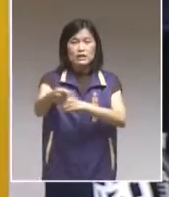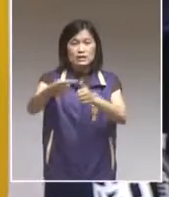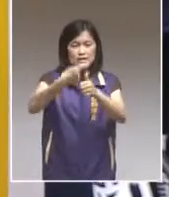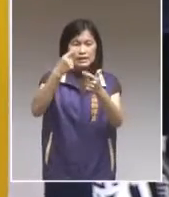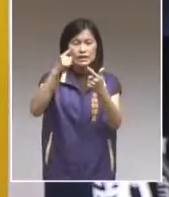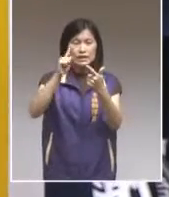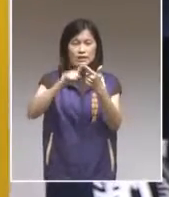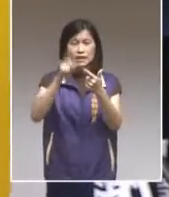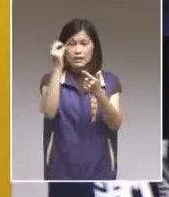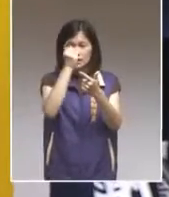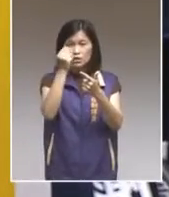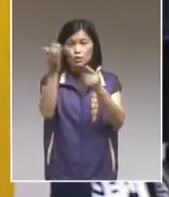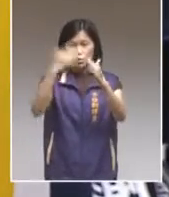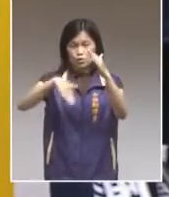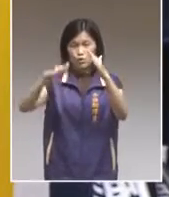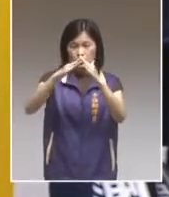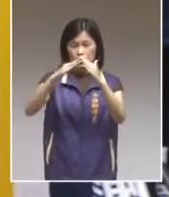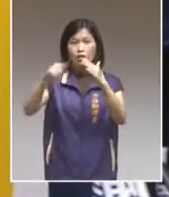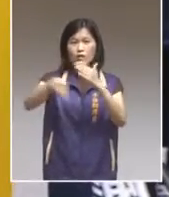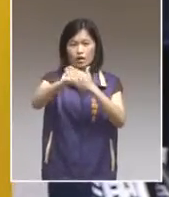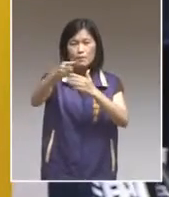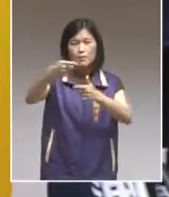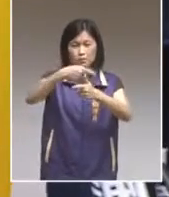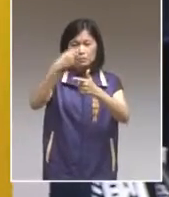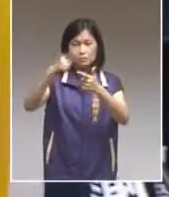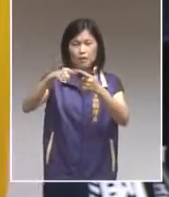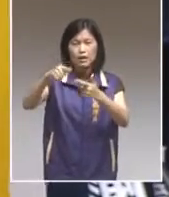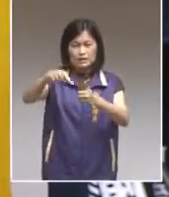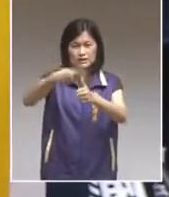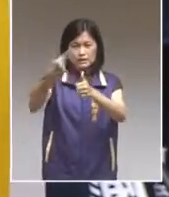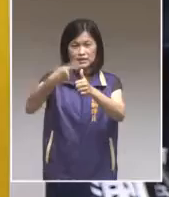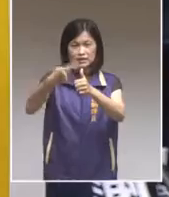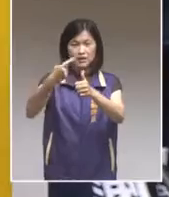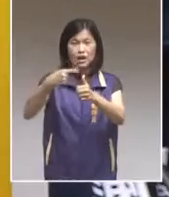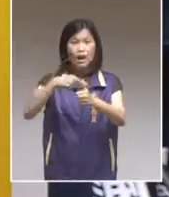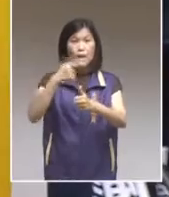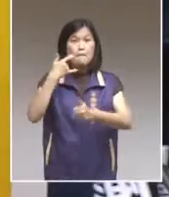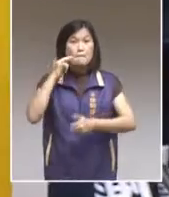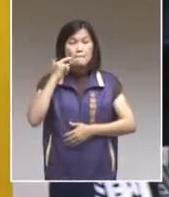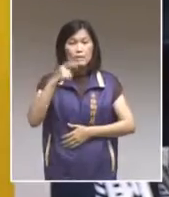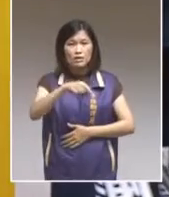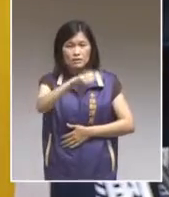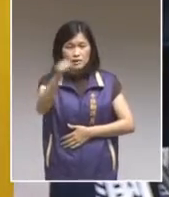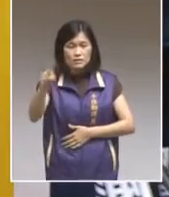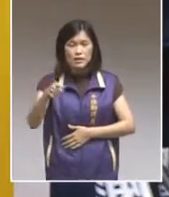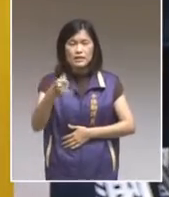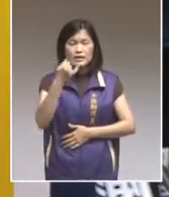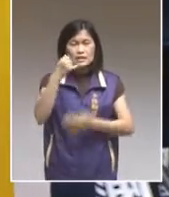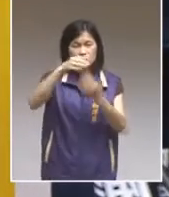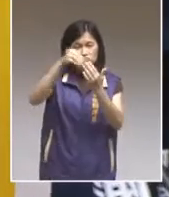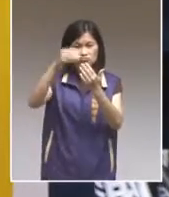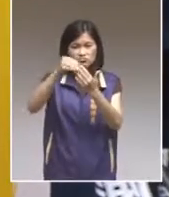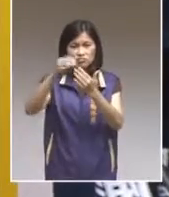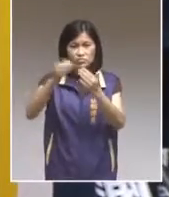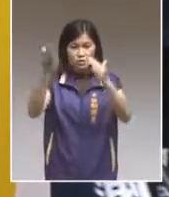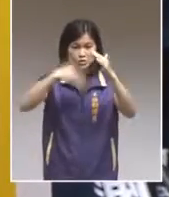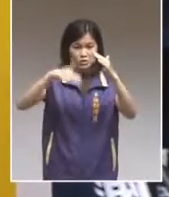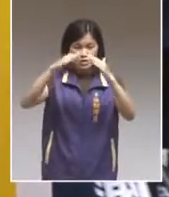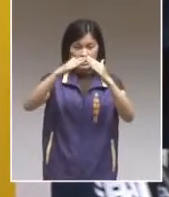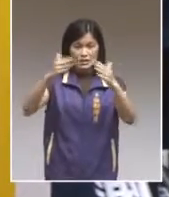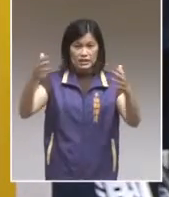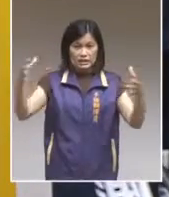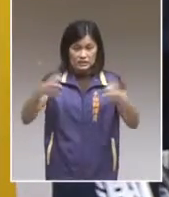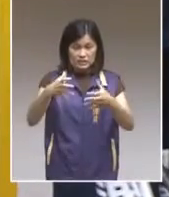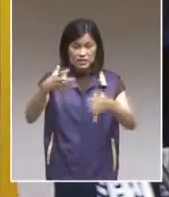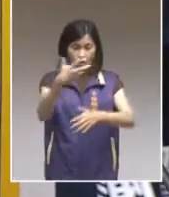教学校、特殊学校这边优先来施打啊。那我们家长也可以有选择，就是可以在校园集中接